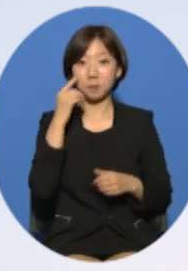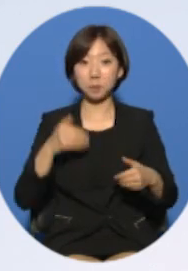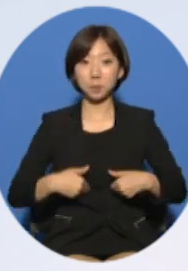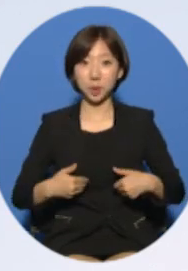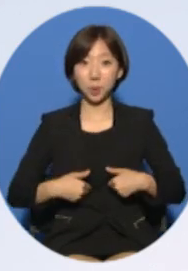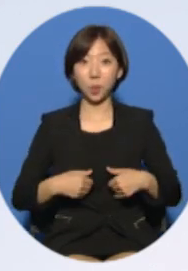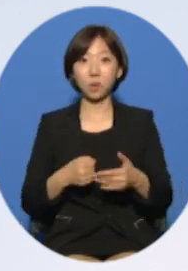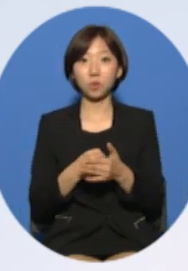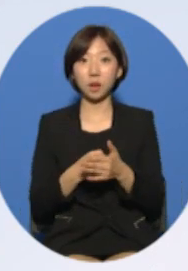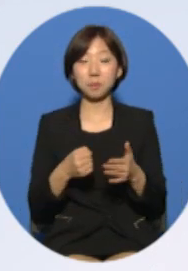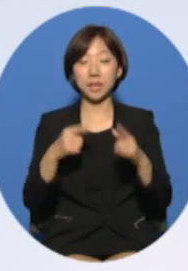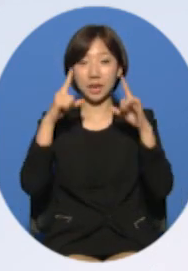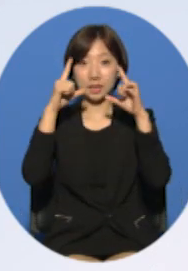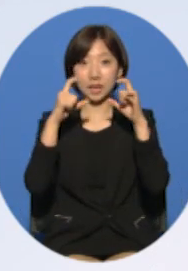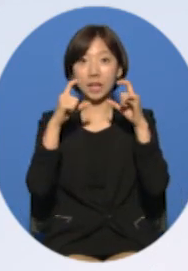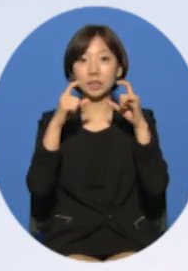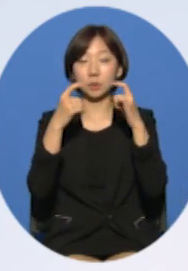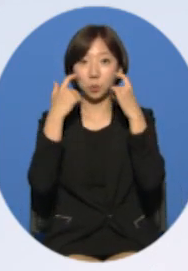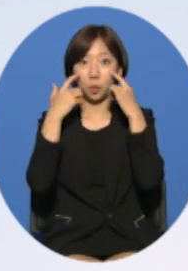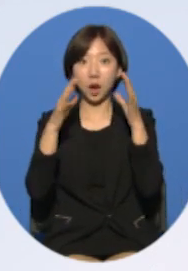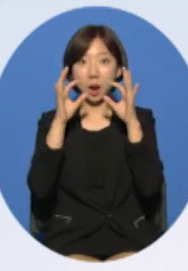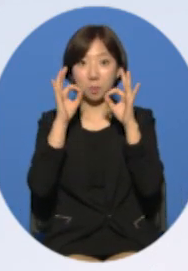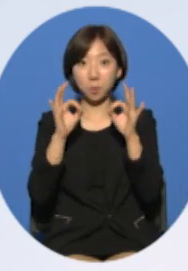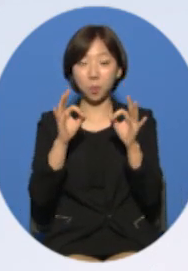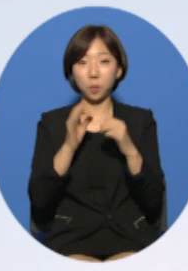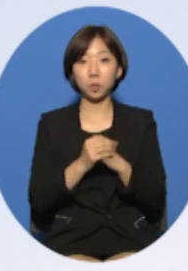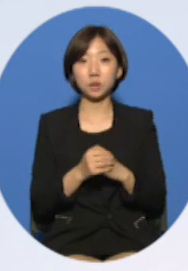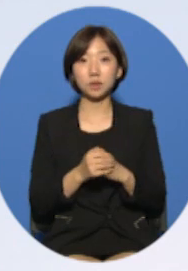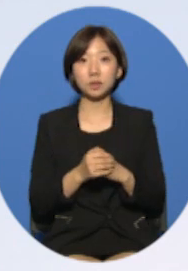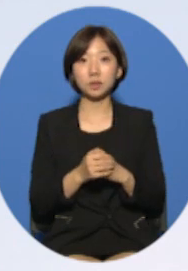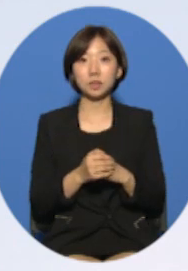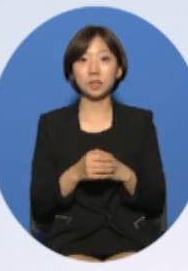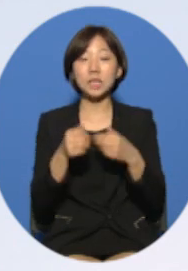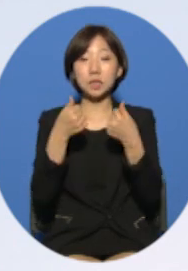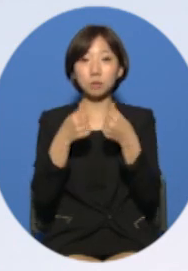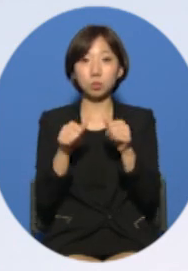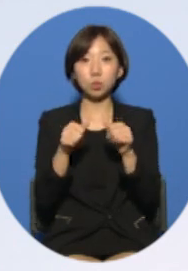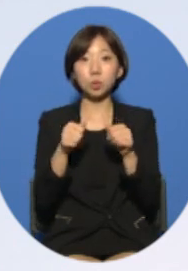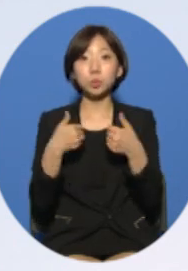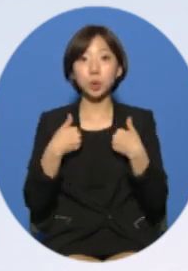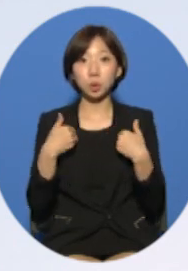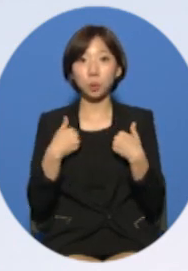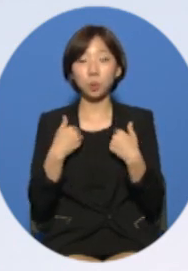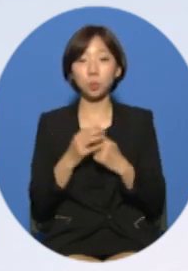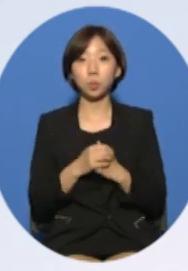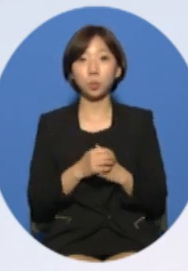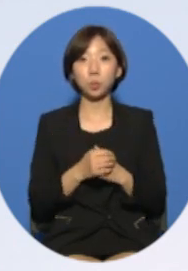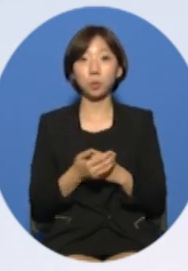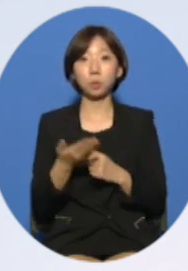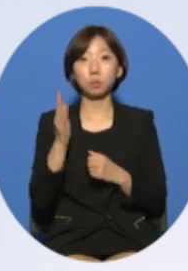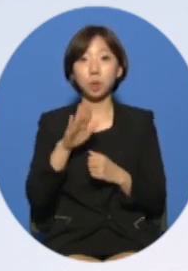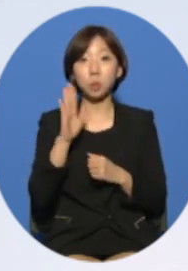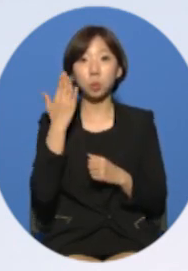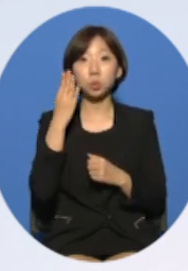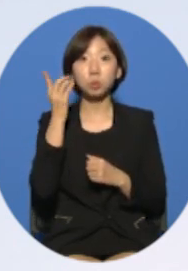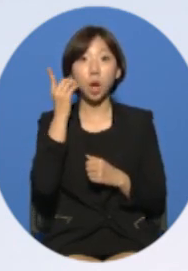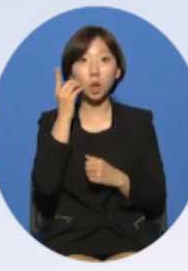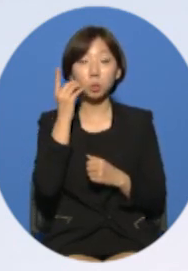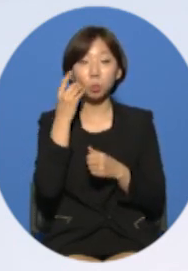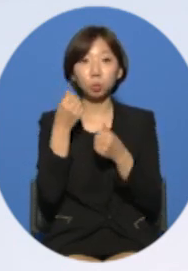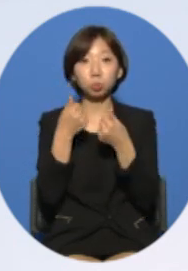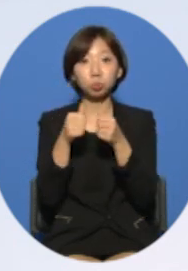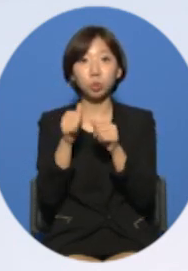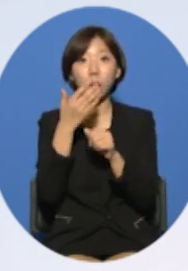네. 사진이 붙어있는 네. 국가기관이나 공공기관에서 발행한 신분증이 아닙니다. 근데 요즘은 이제 그 모바일로도 신분증이 있더라고요.